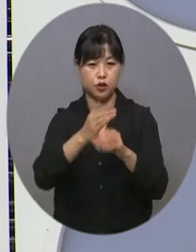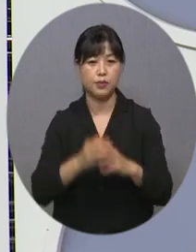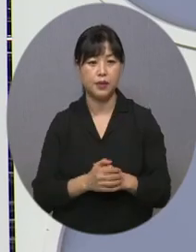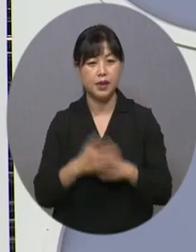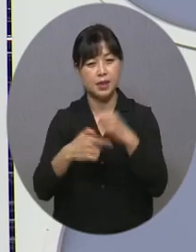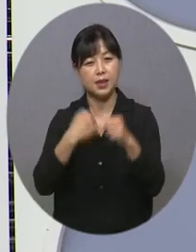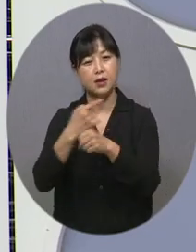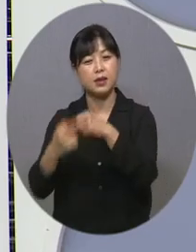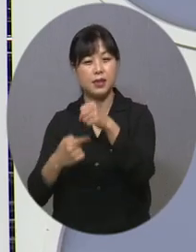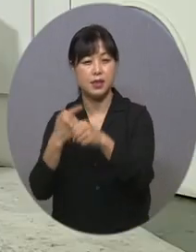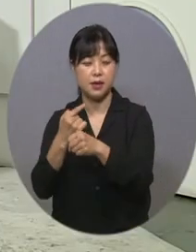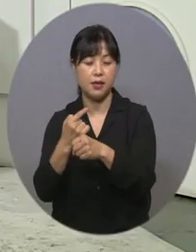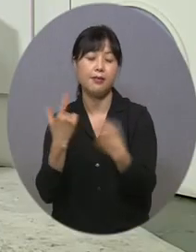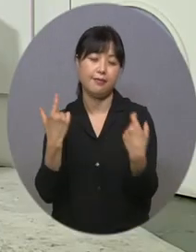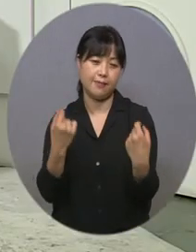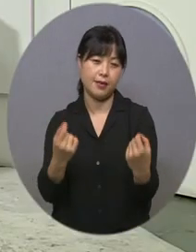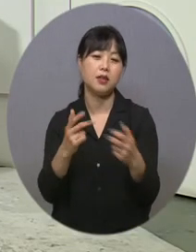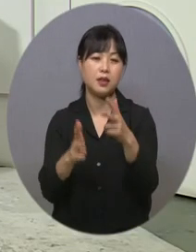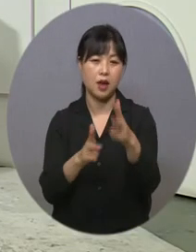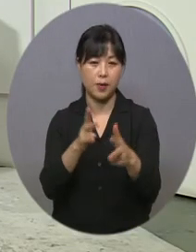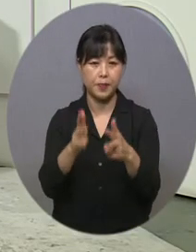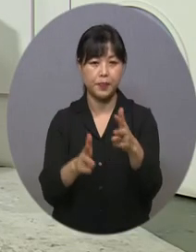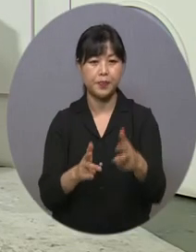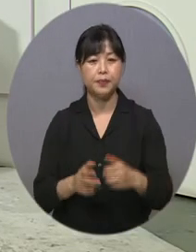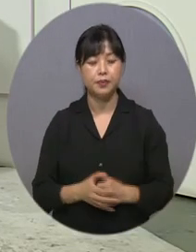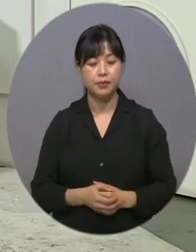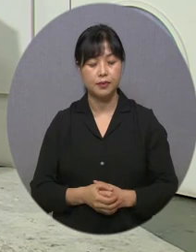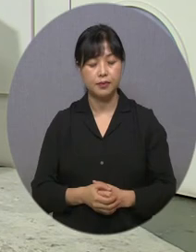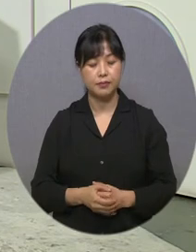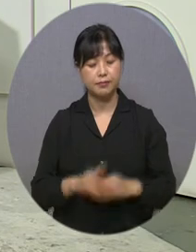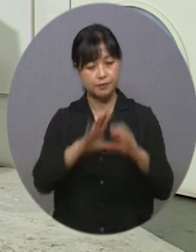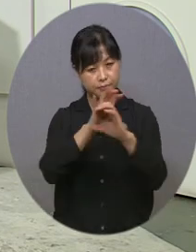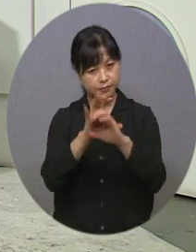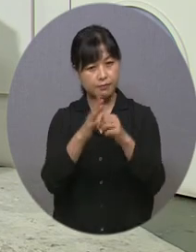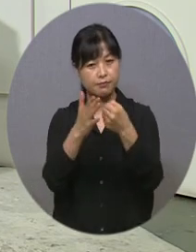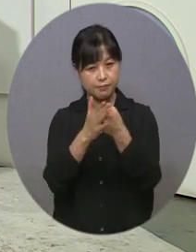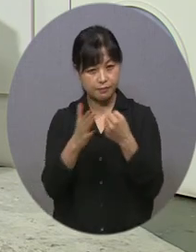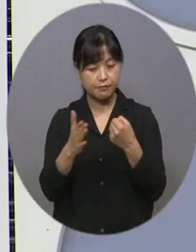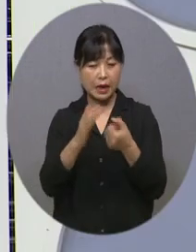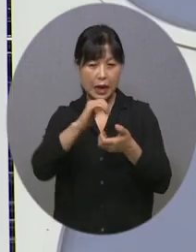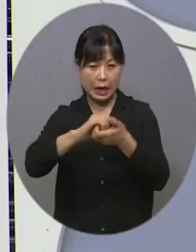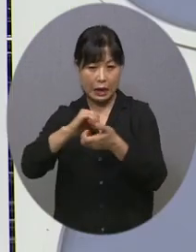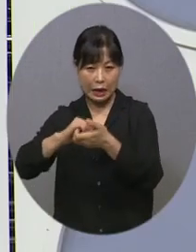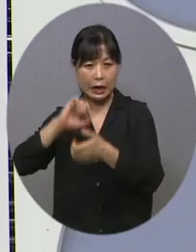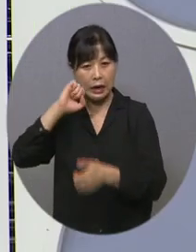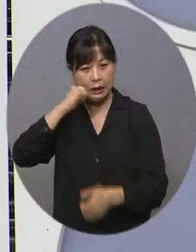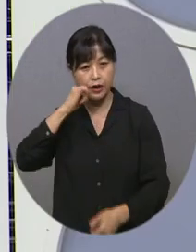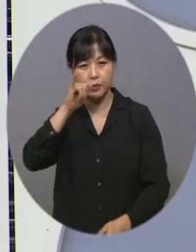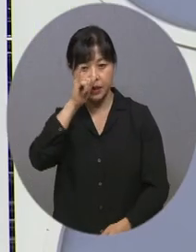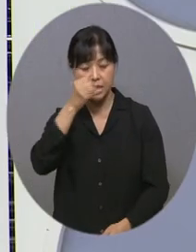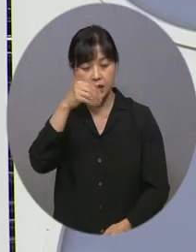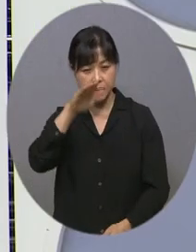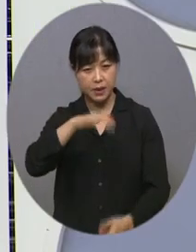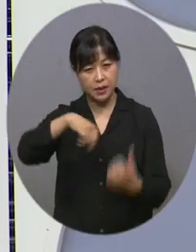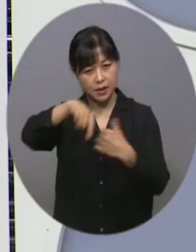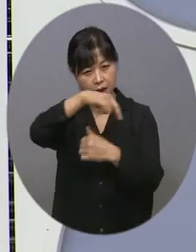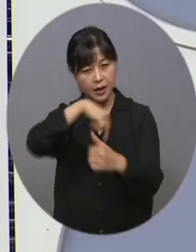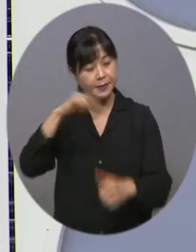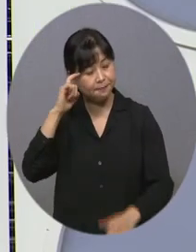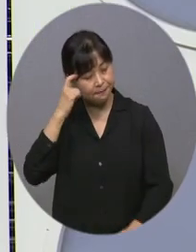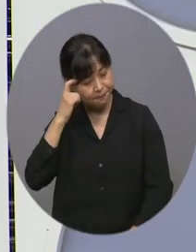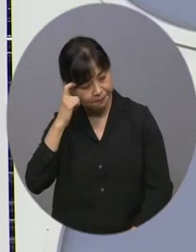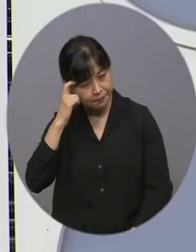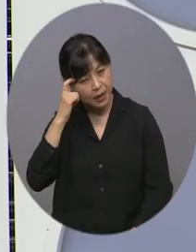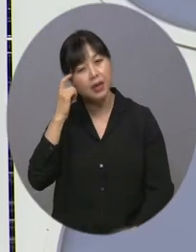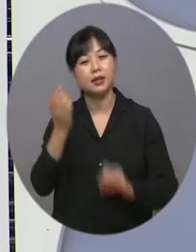해마다 하는 사업입니다. 네. 예. 물론 이제 그 코로나 상황으로 여러 가지 제약이 있지만 그런 걸 다 감안을 해서